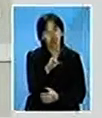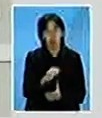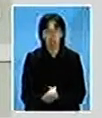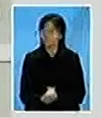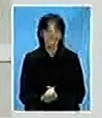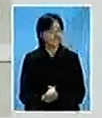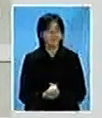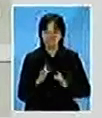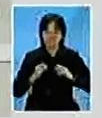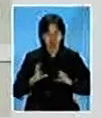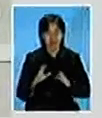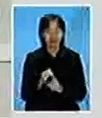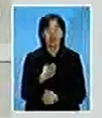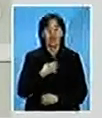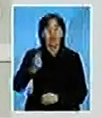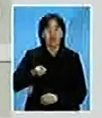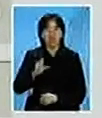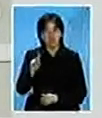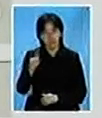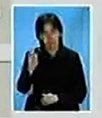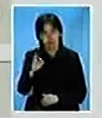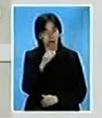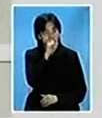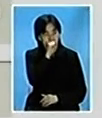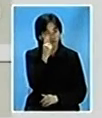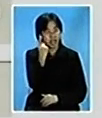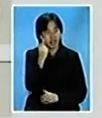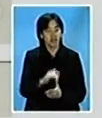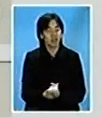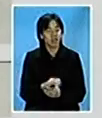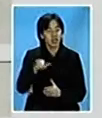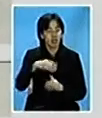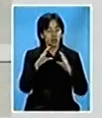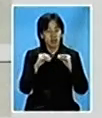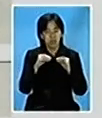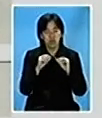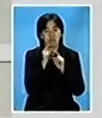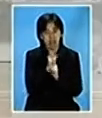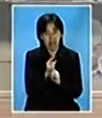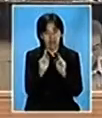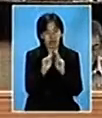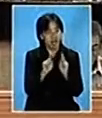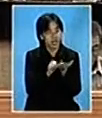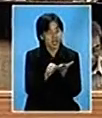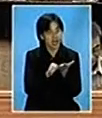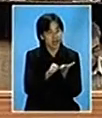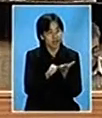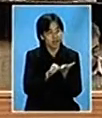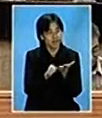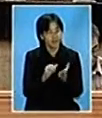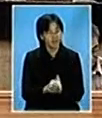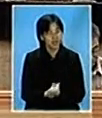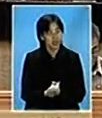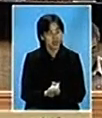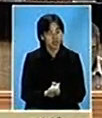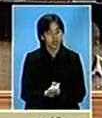เห็นด้วยนะครับก็คือให้คงไว้ร่างเดิม39งดออกเสียง1นะครับเป็นว่าที่ประชุมเห็นด้วยกับกรรมธิการคือมีการแก้ไขนะครับ